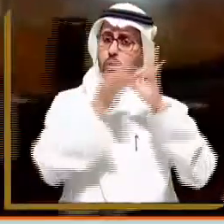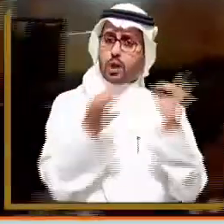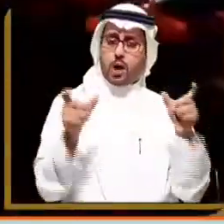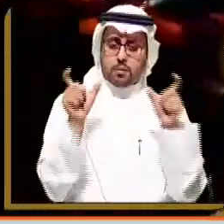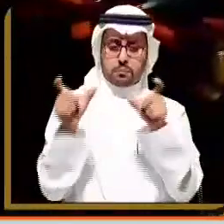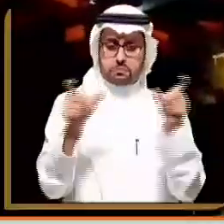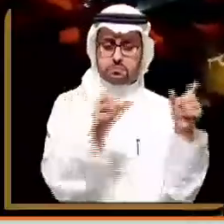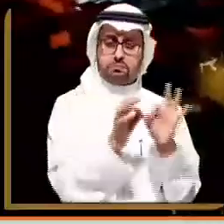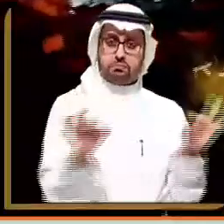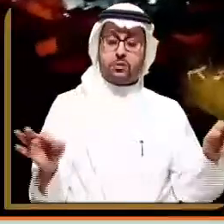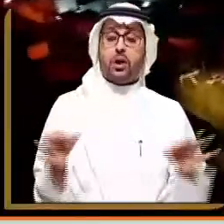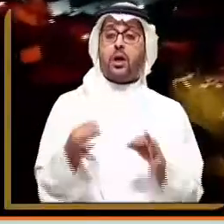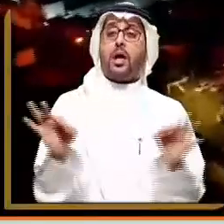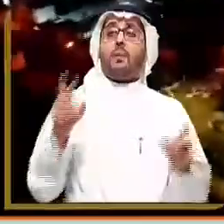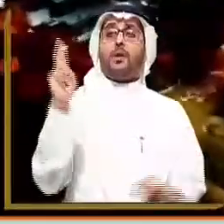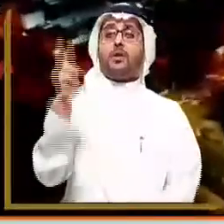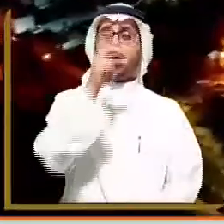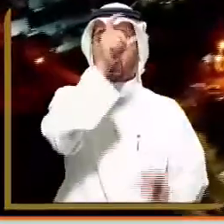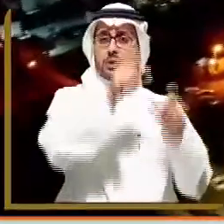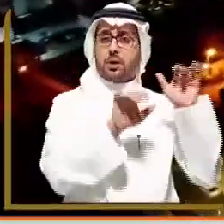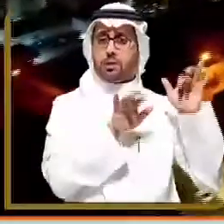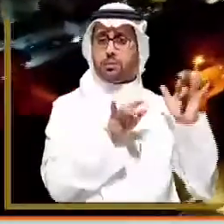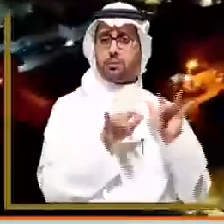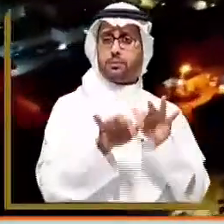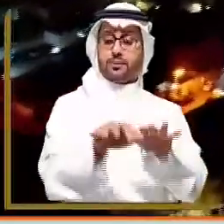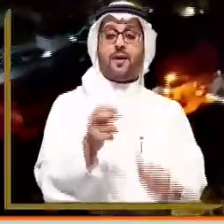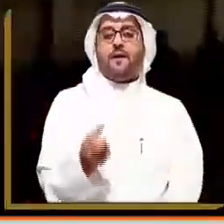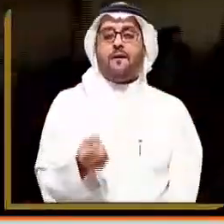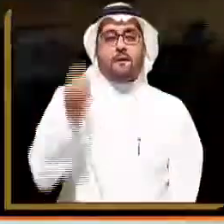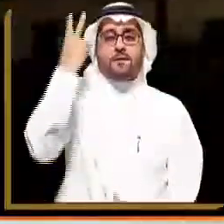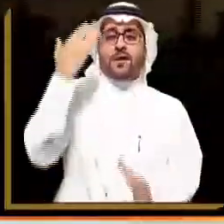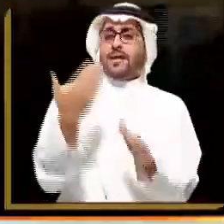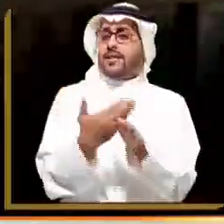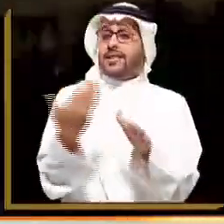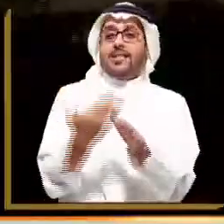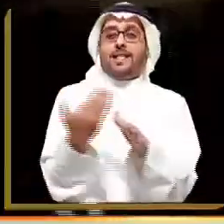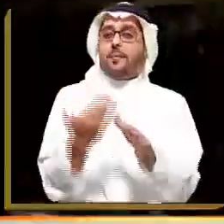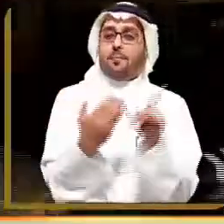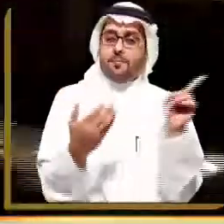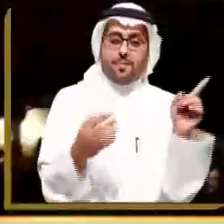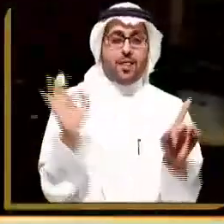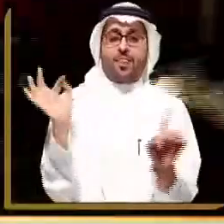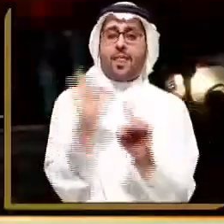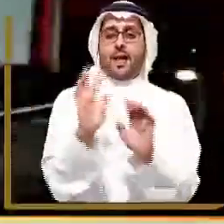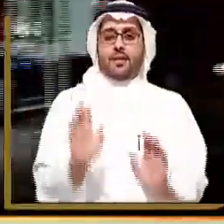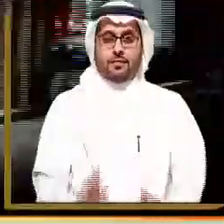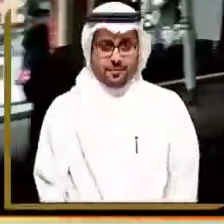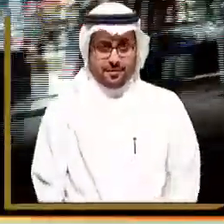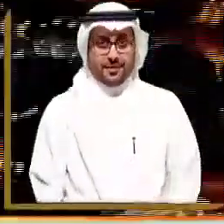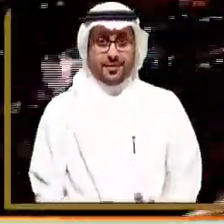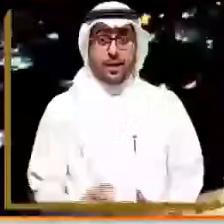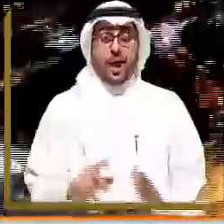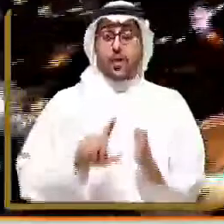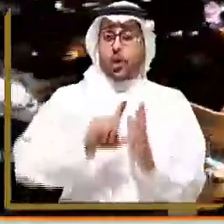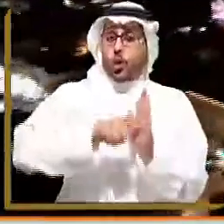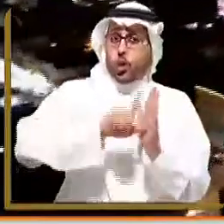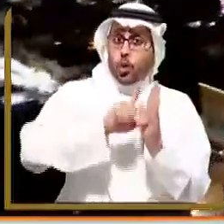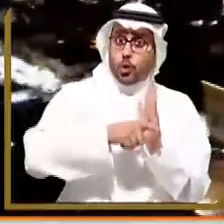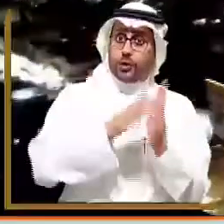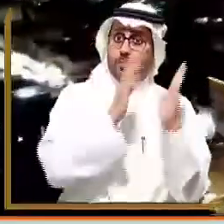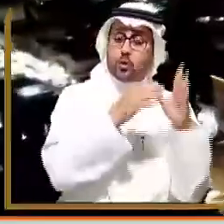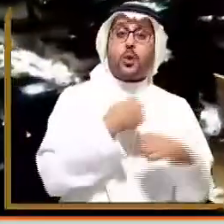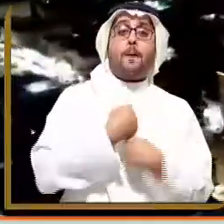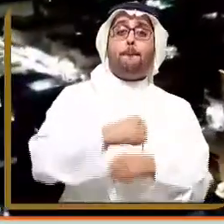فنية تجذب الزوار. وأتت فكرة شارع الألوان بمحافظة أبو عريش ضمن مخطط